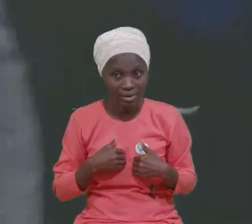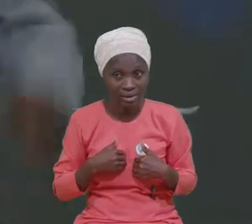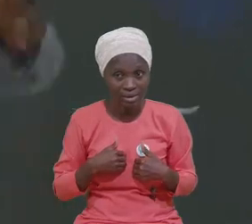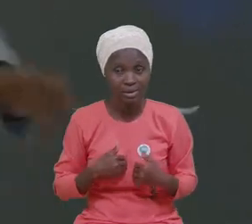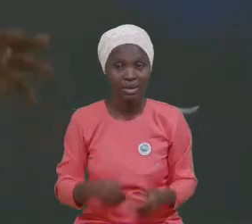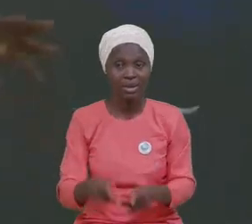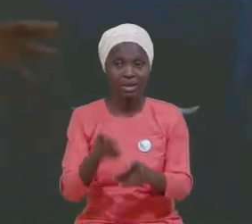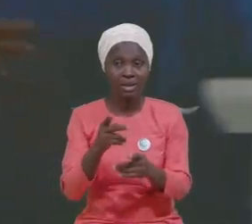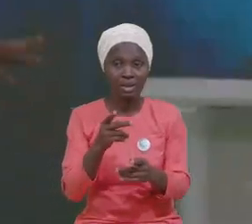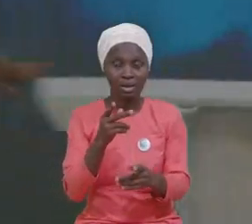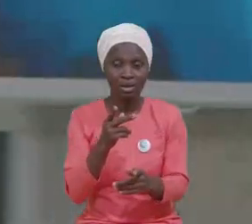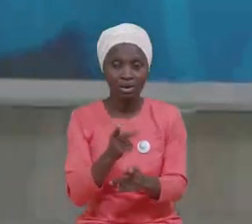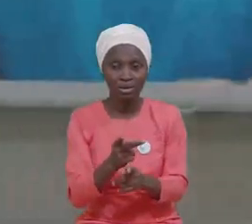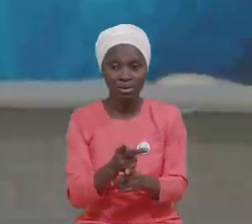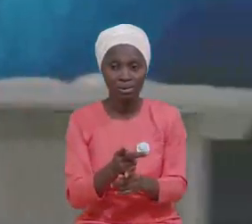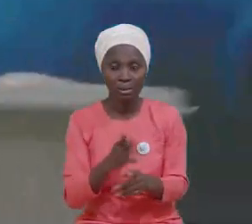a aidé mes affaires.